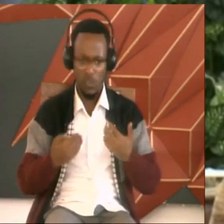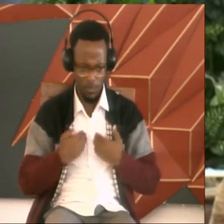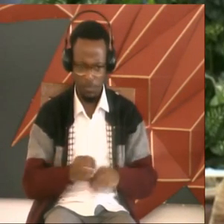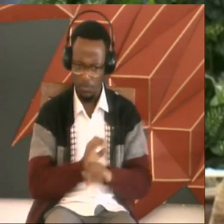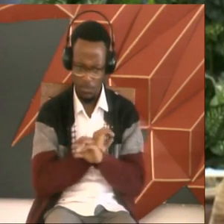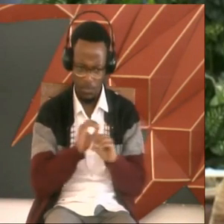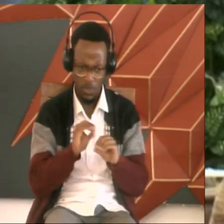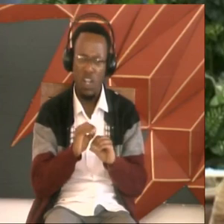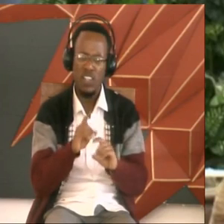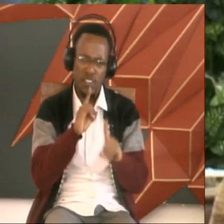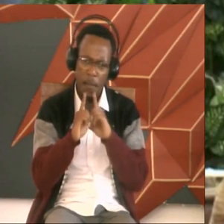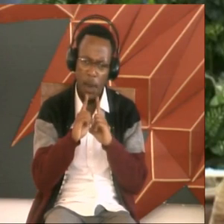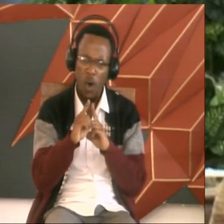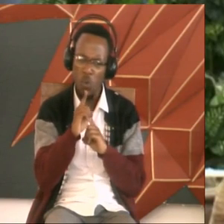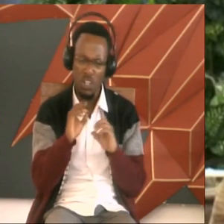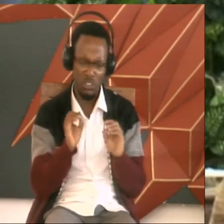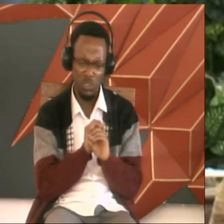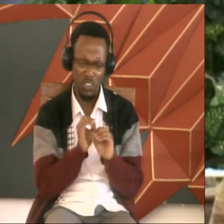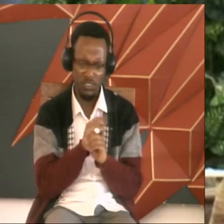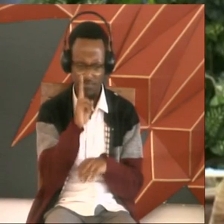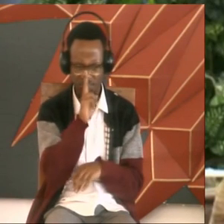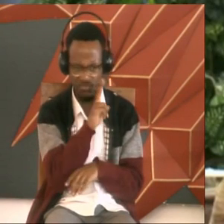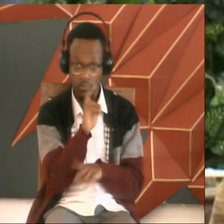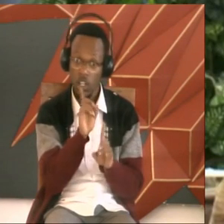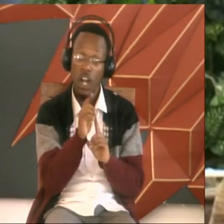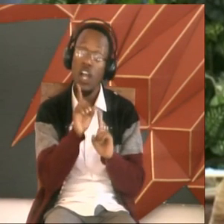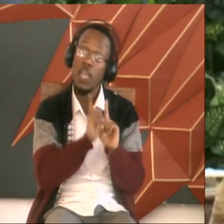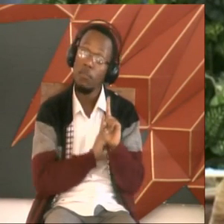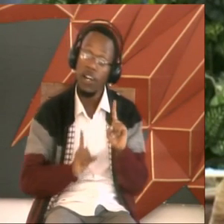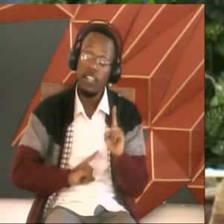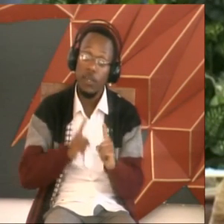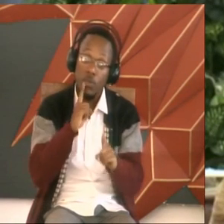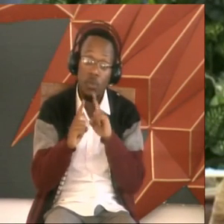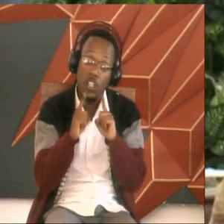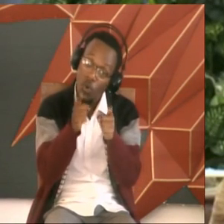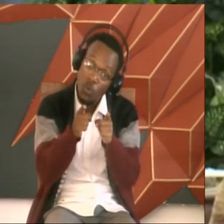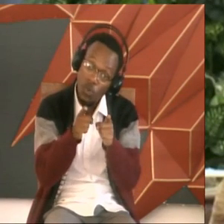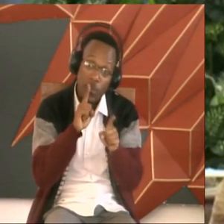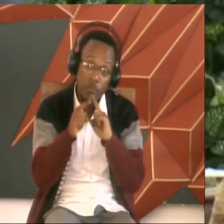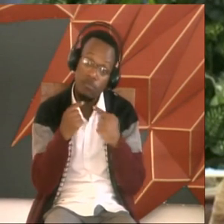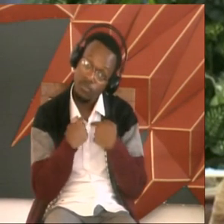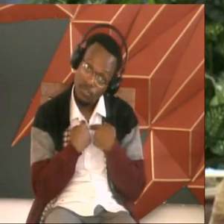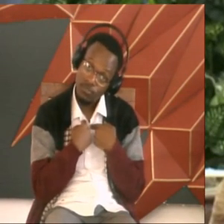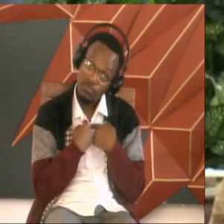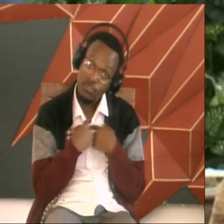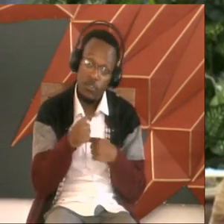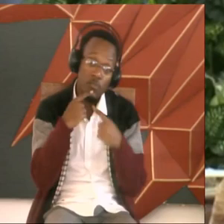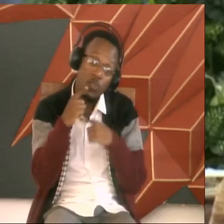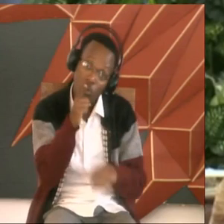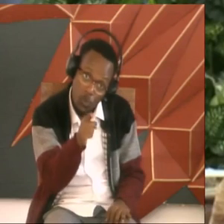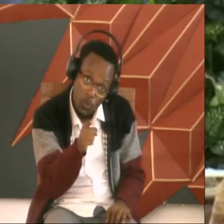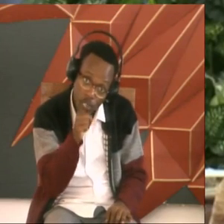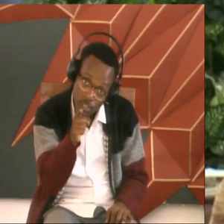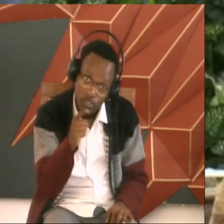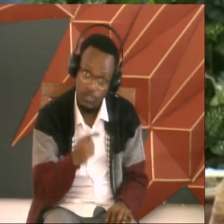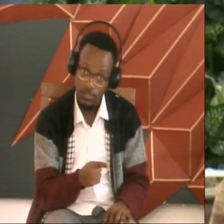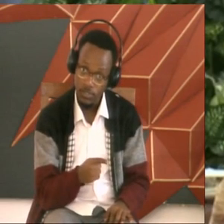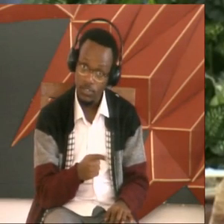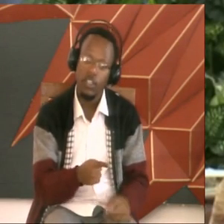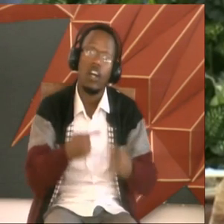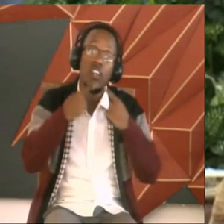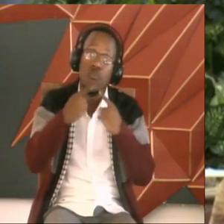Umwami navuga ntukabisuzugure abari kubwira wowe, abari kubwira njyewe, ni twebwe abari kubwira, bwira buri wese ku giti cye.